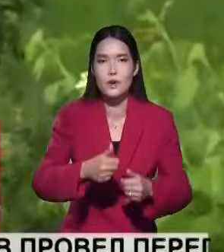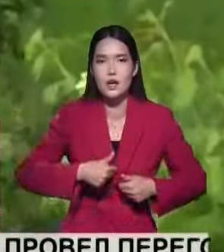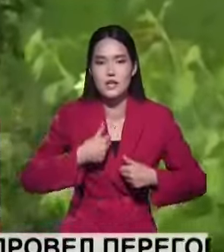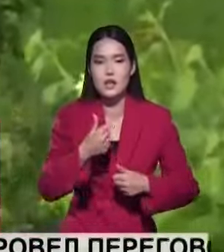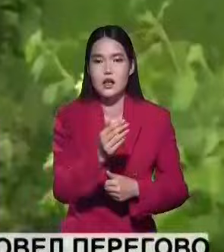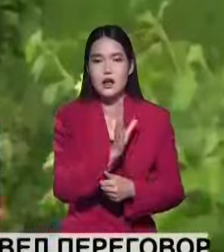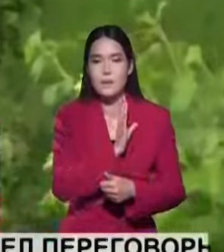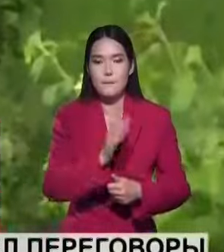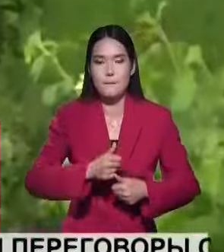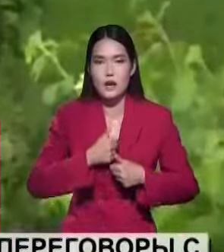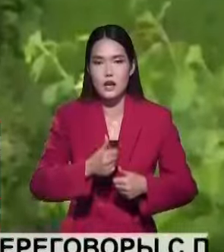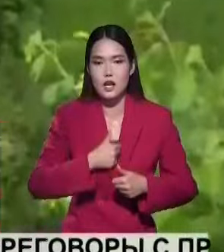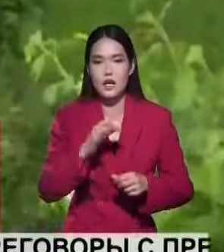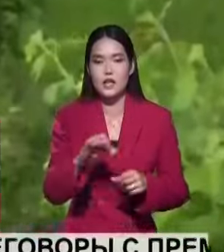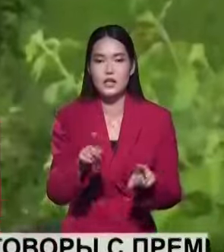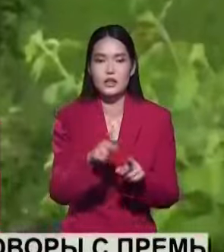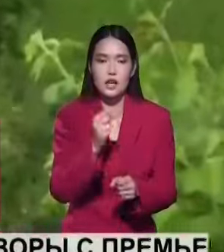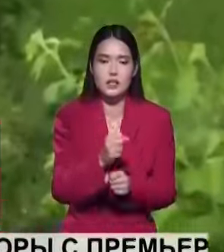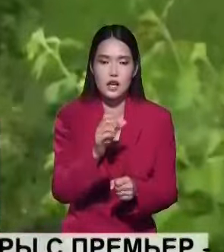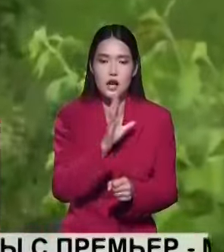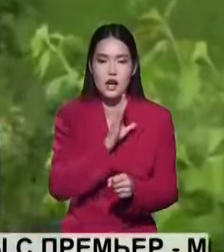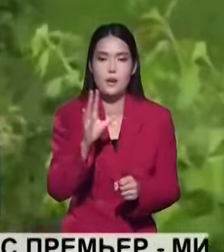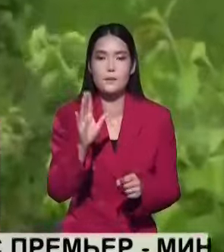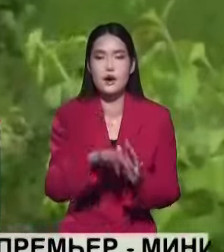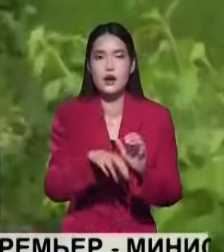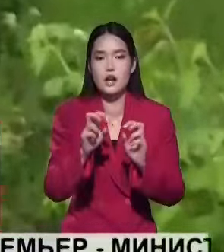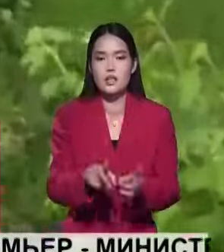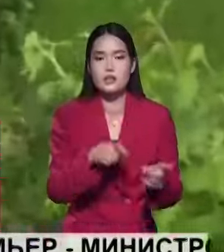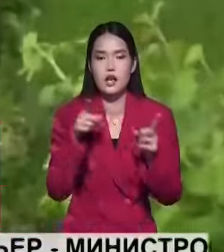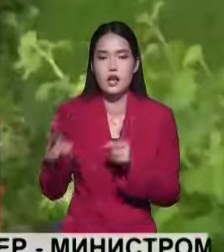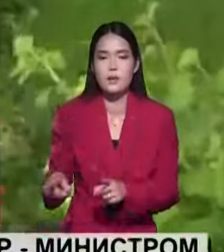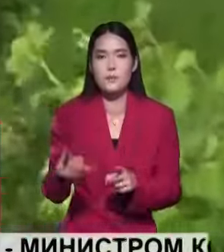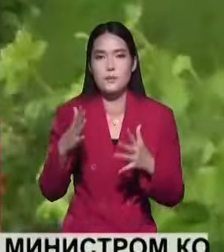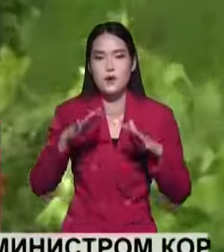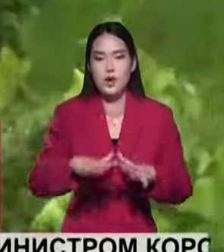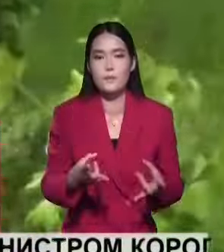Также была проведена эвакуация в тех местах и регионах, где она была необходима.